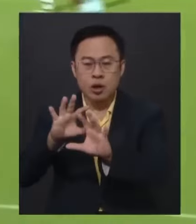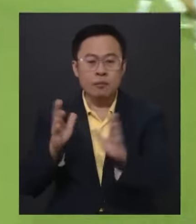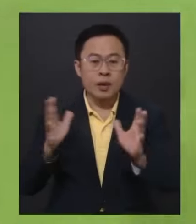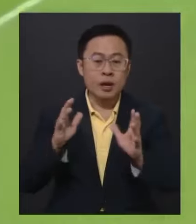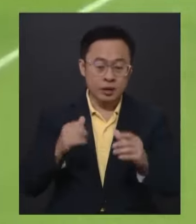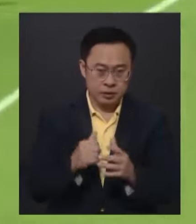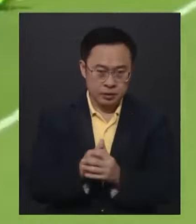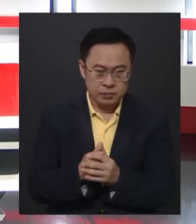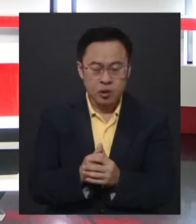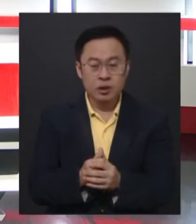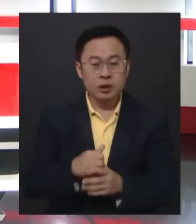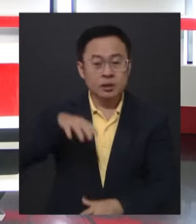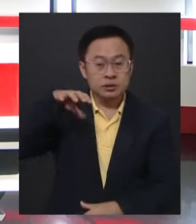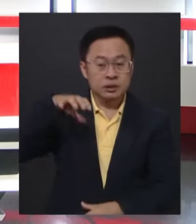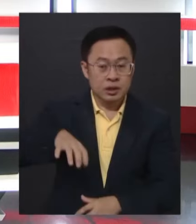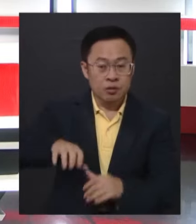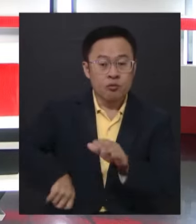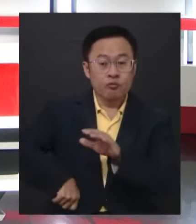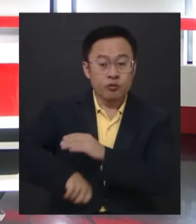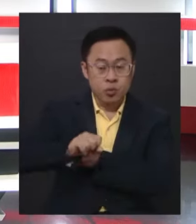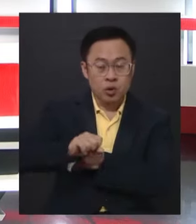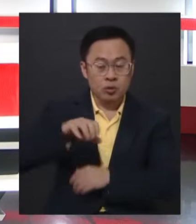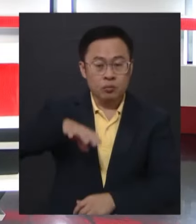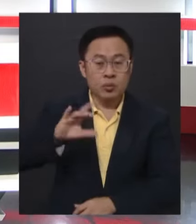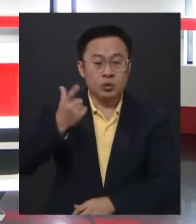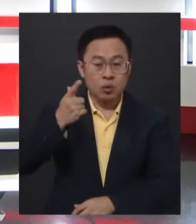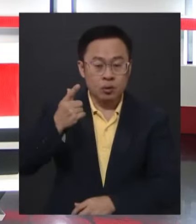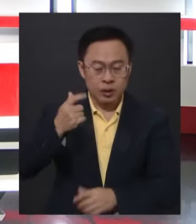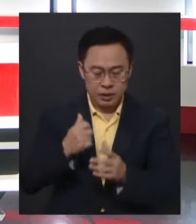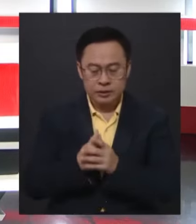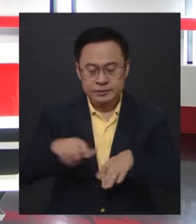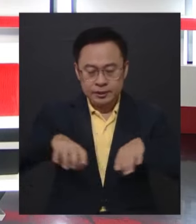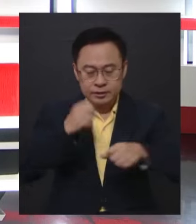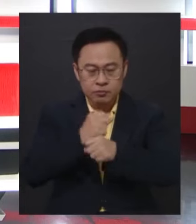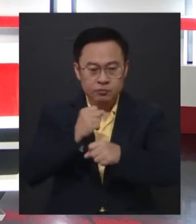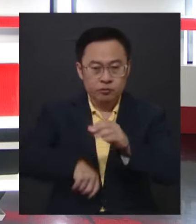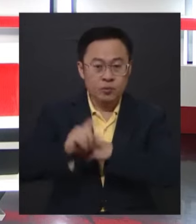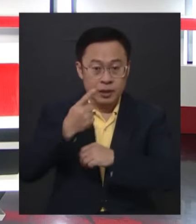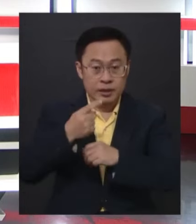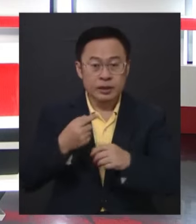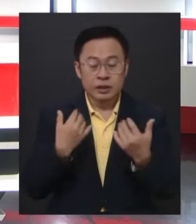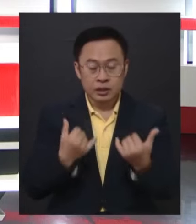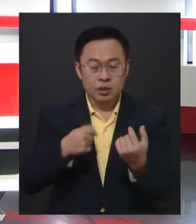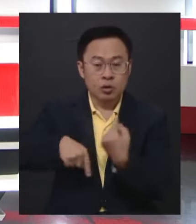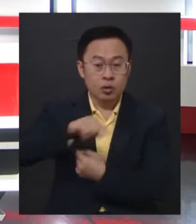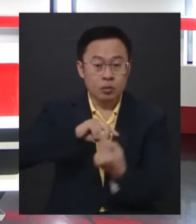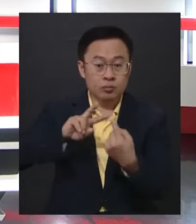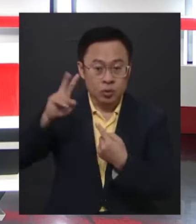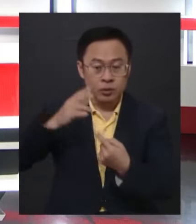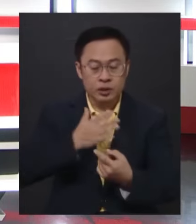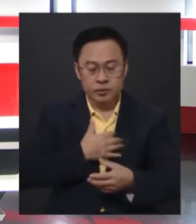ามีการปรับปรุงสนามแล้วก็เหมือนรับงานคอนเสิร์ตเพื่อหาเงินเข้าสโมสรนะแต่เล็ก2เนี่ยได้เล่นในบ้